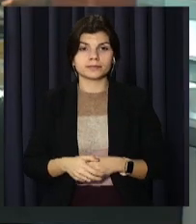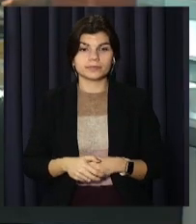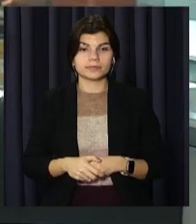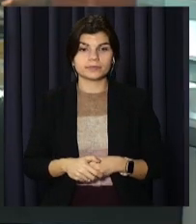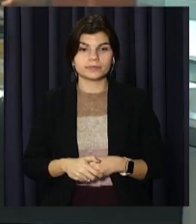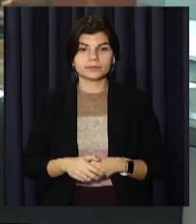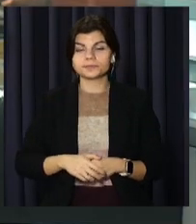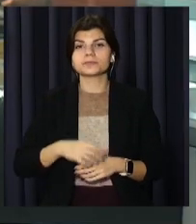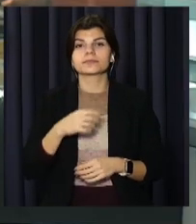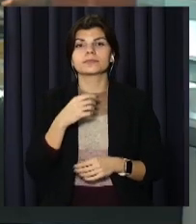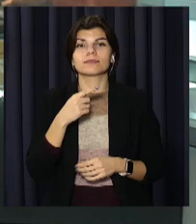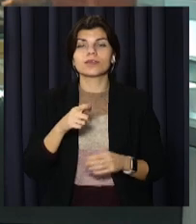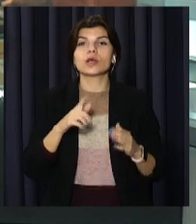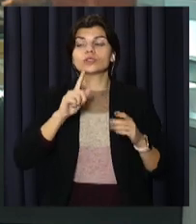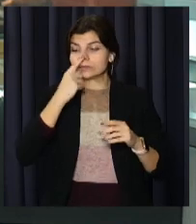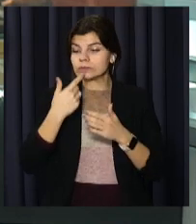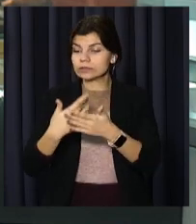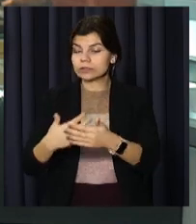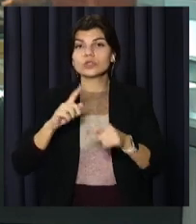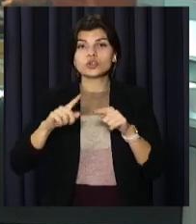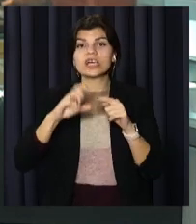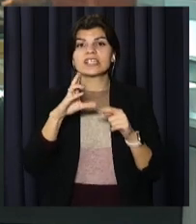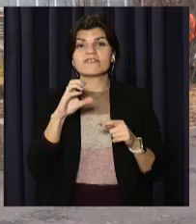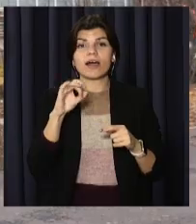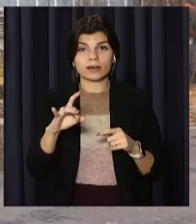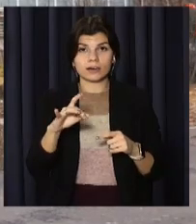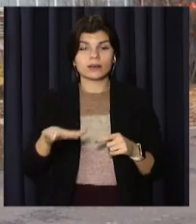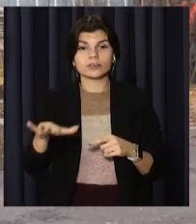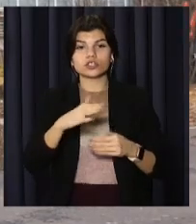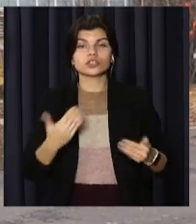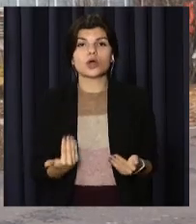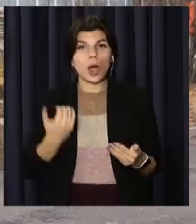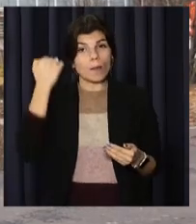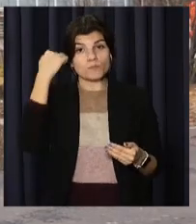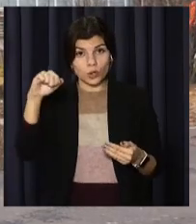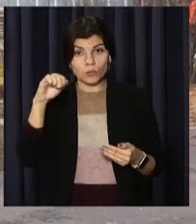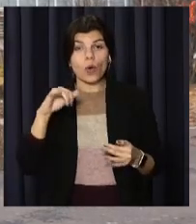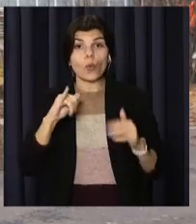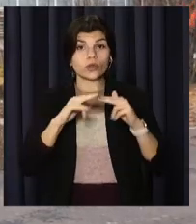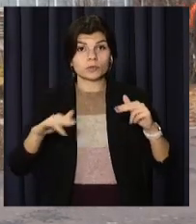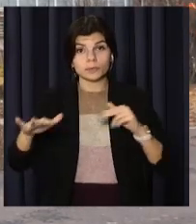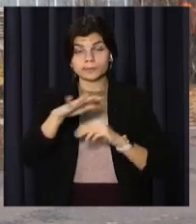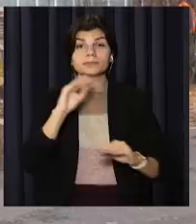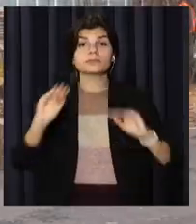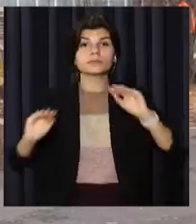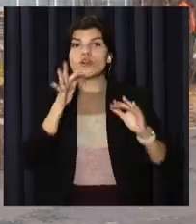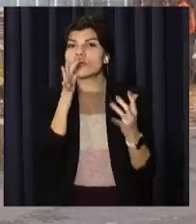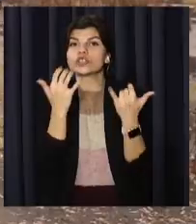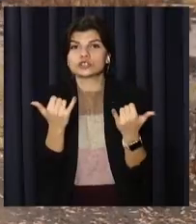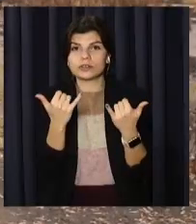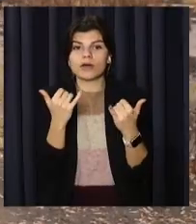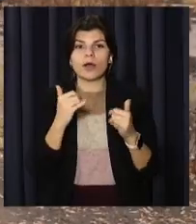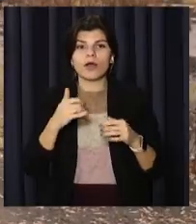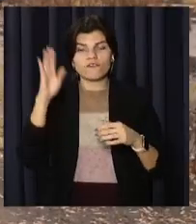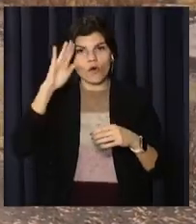Підведуть воду, а згодом оновлять лавки та урни. У сквері героїв на житломасиві «Перемога» у Дніпрі облаштовують сучасну систему